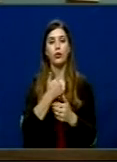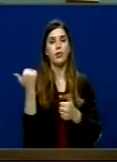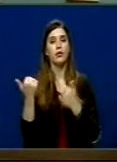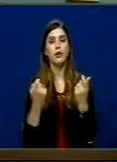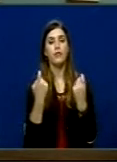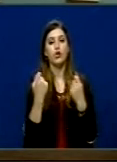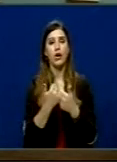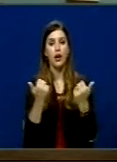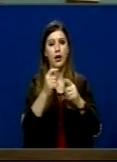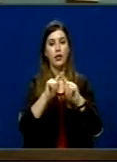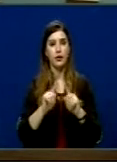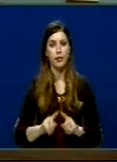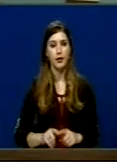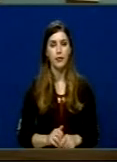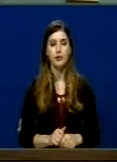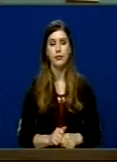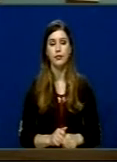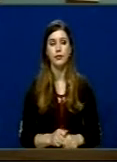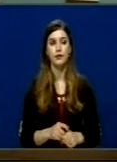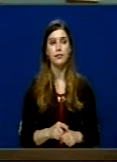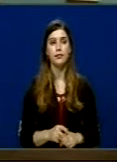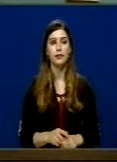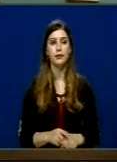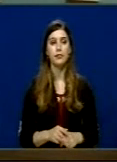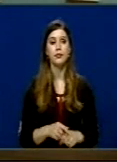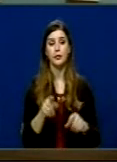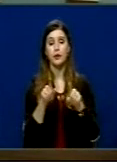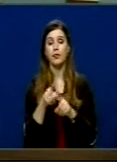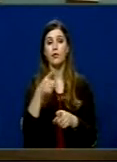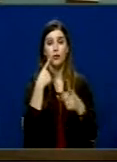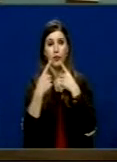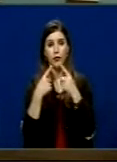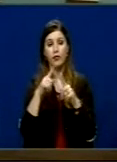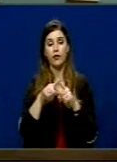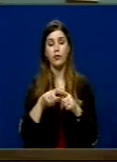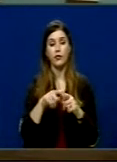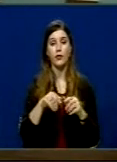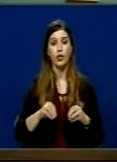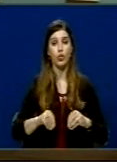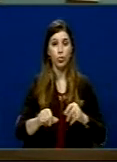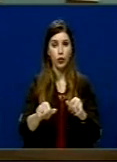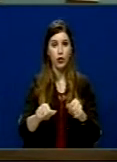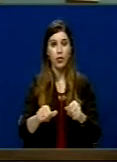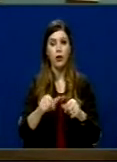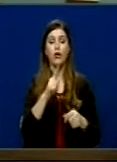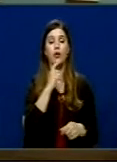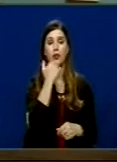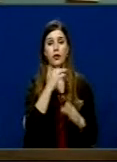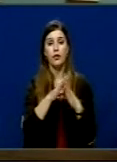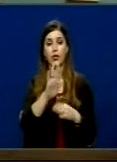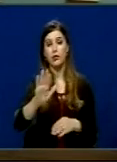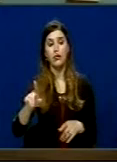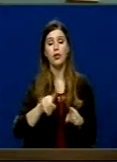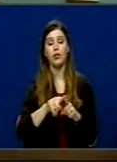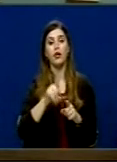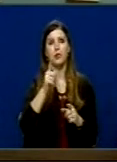për Cerovik dhe për Malisher. Prandaj, nëse flasim edhe për çështjet e shpronësimit, i nderuari deputet Selimi, për ju dhe